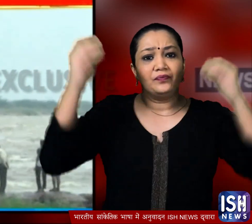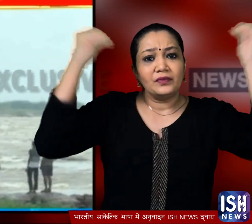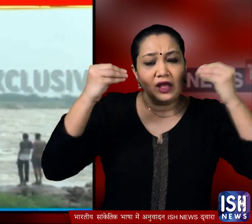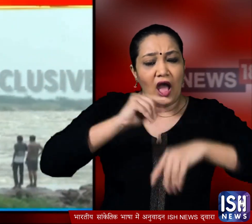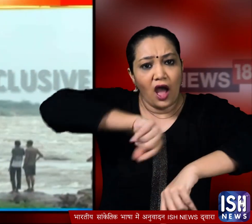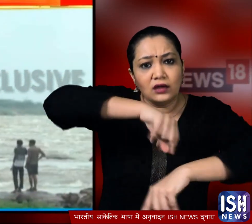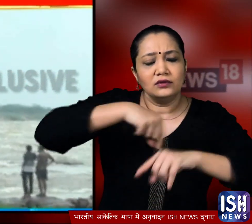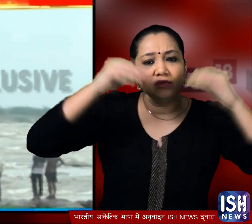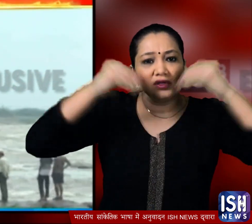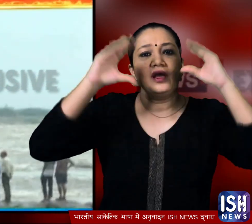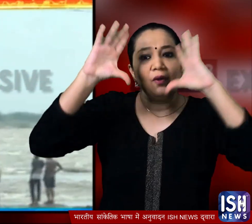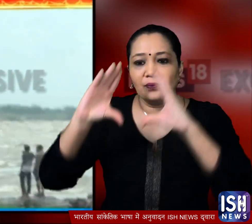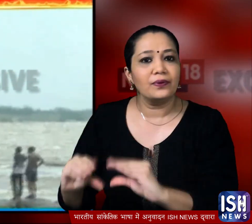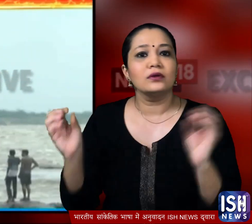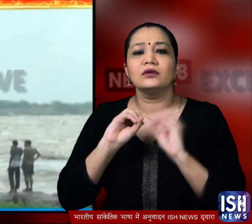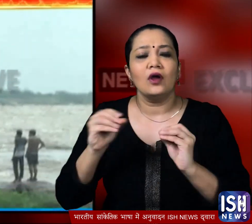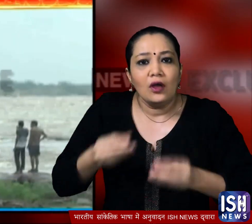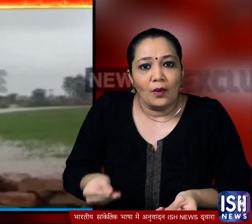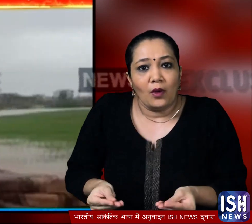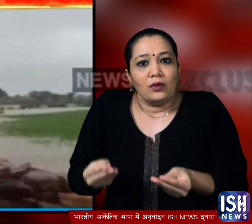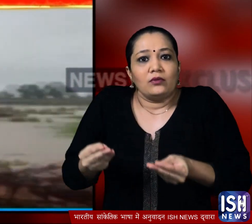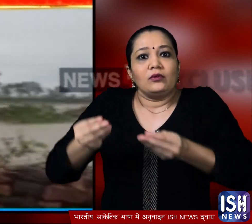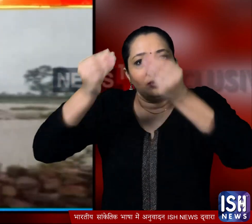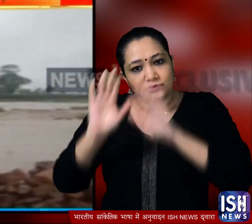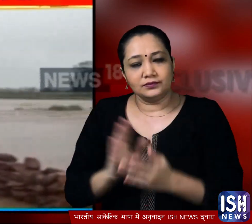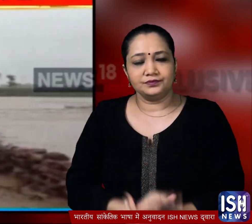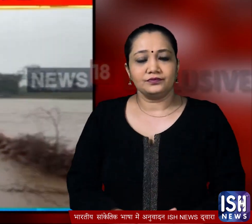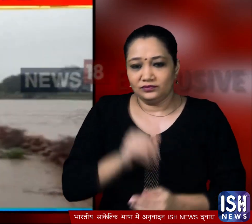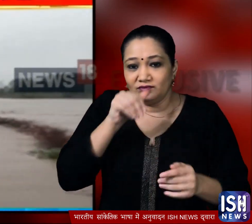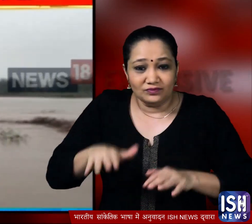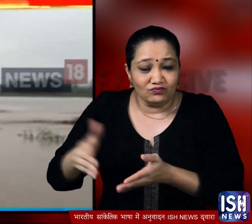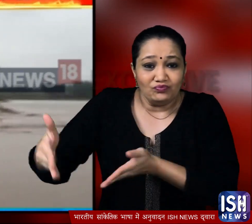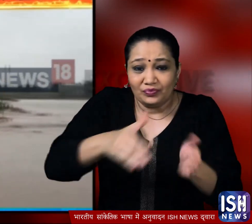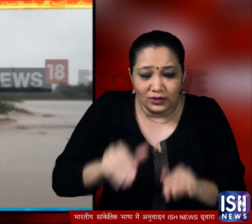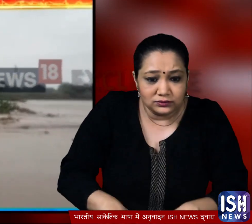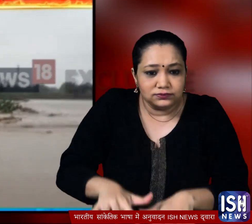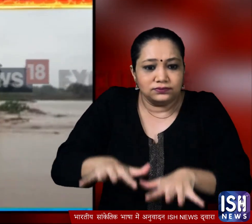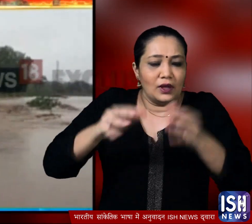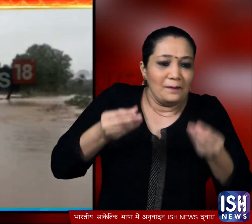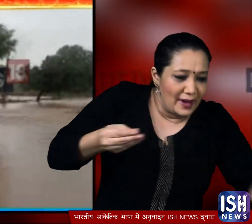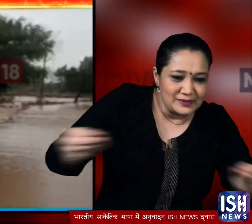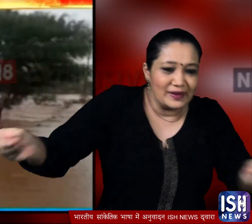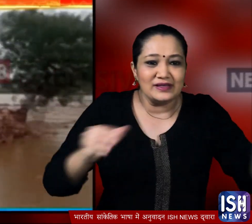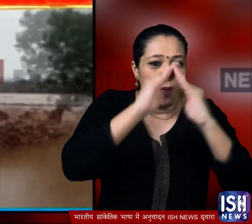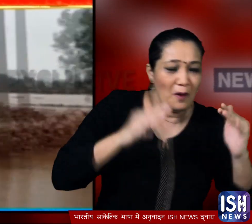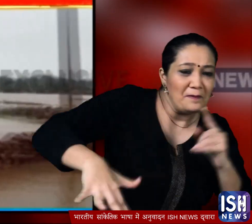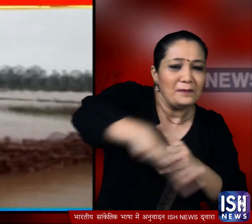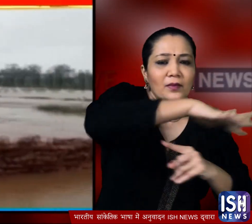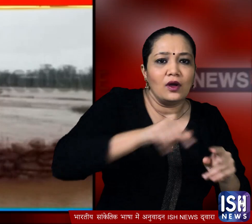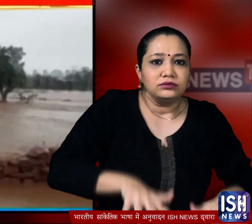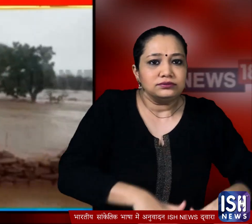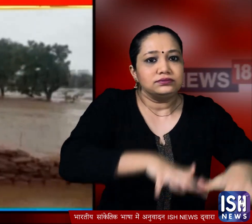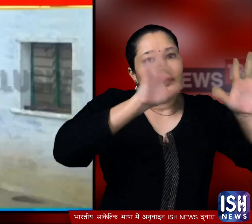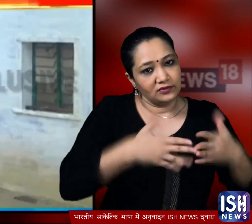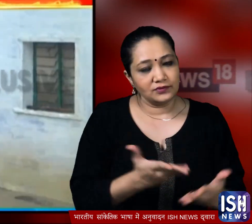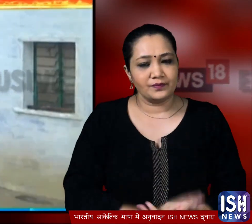वजह से उनमें पानी कम होने के बजाय बढ़ता जा रहा है। नदियों का जलस्तर बढ़ा तो उनके आसपास मौजूद इलाकों में पानी भरने की समस्या भी खड़ी हो